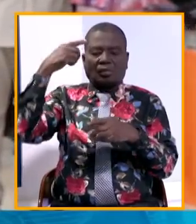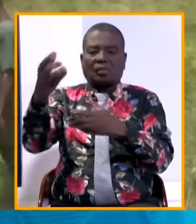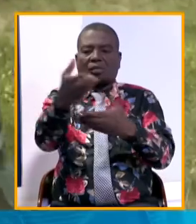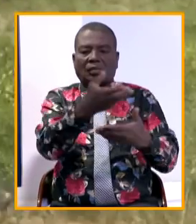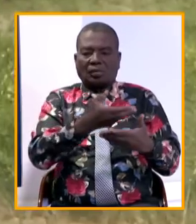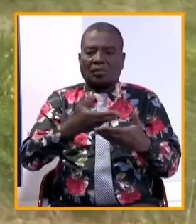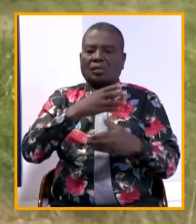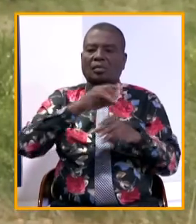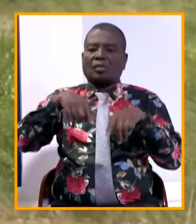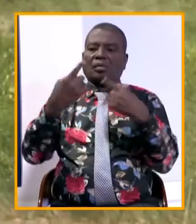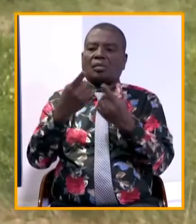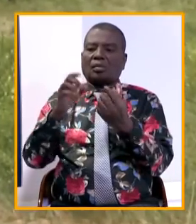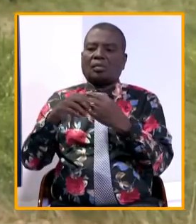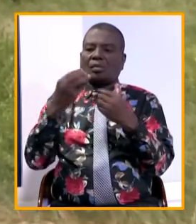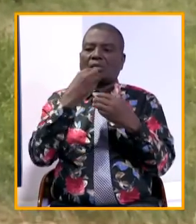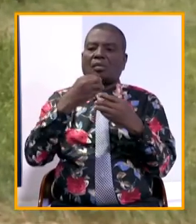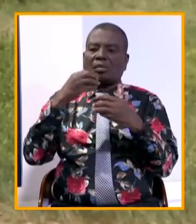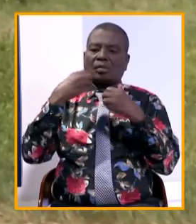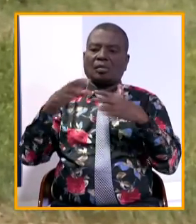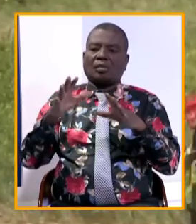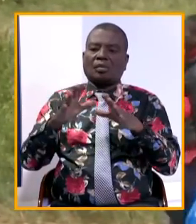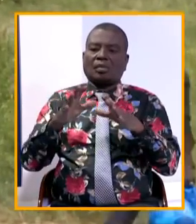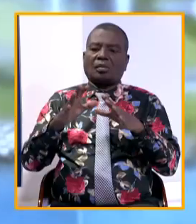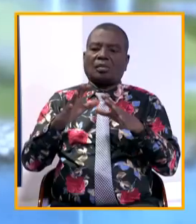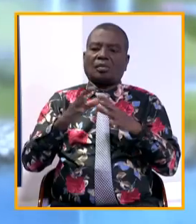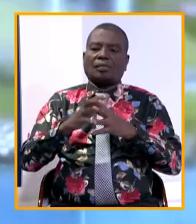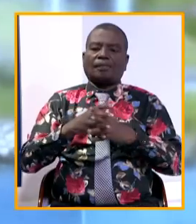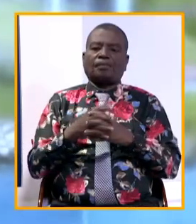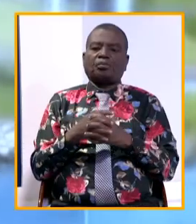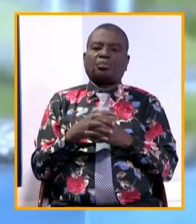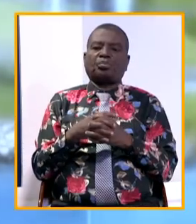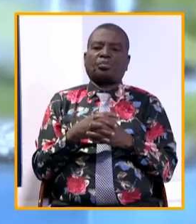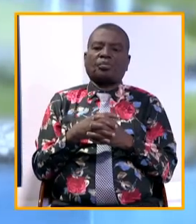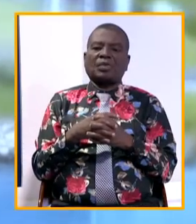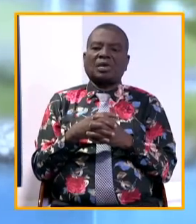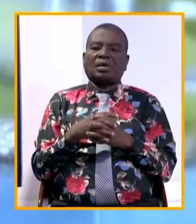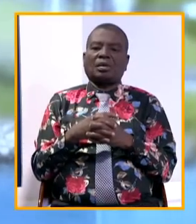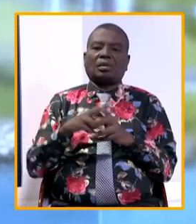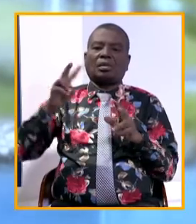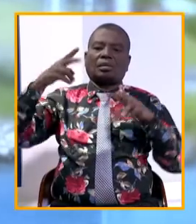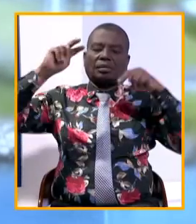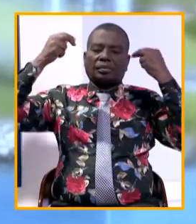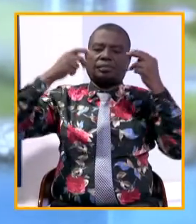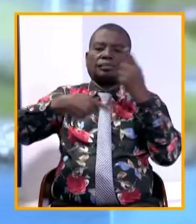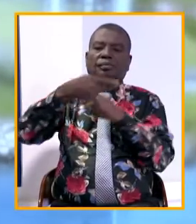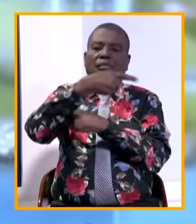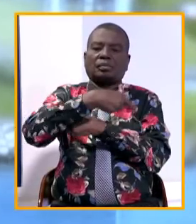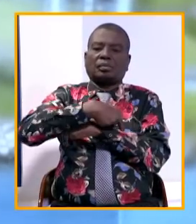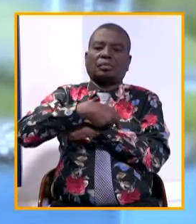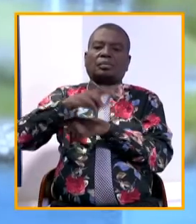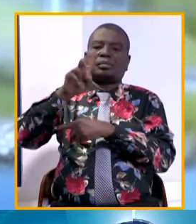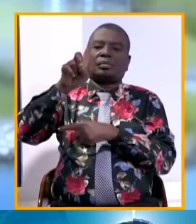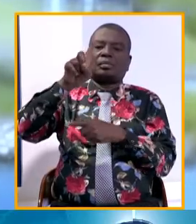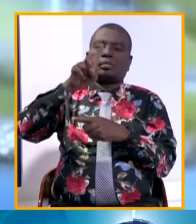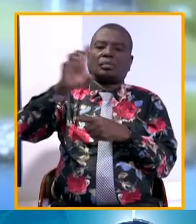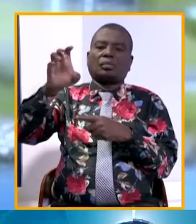groupage des produits vivriers de Yamoussoukro a ponctué la rencontre. Deuxième titre de ce journal, 100 millions